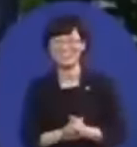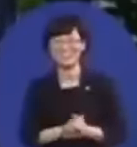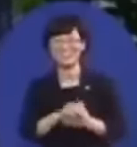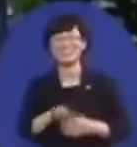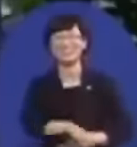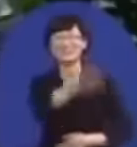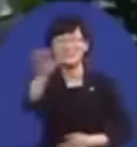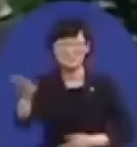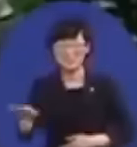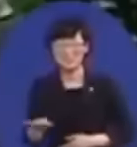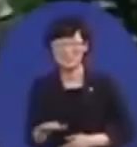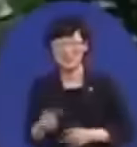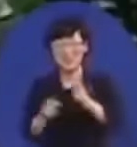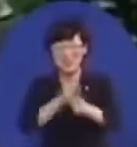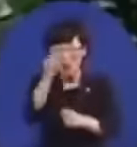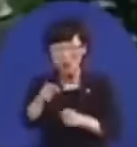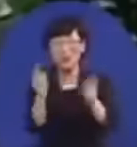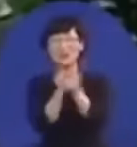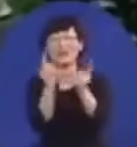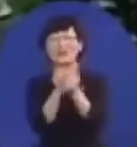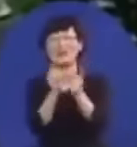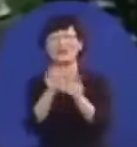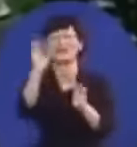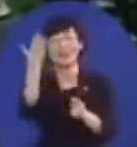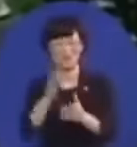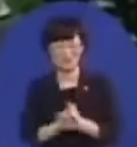우리는 영원히 만날 것입니다.